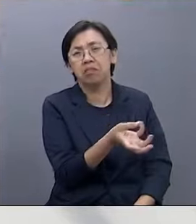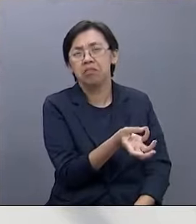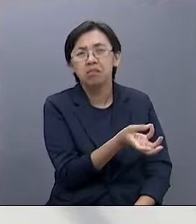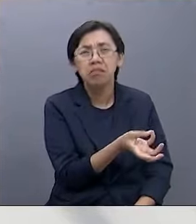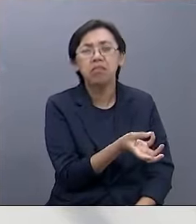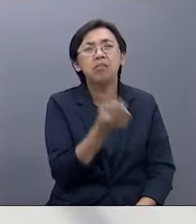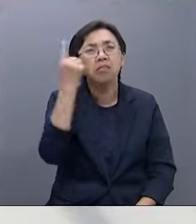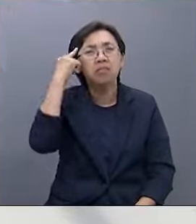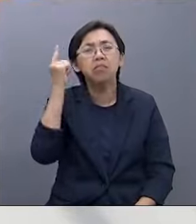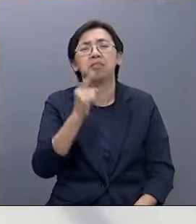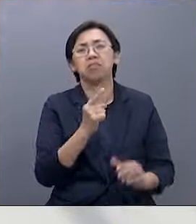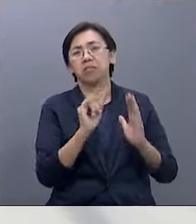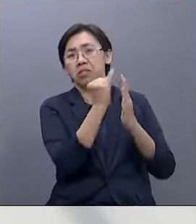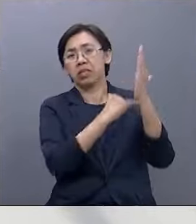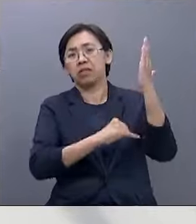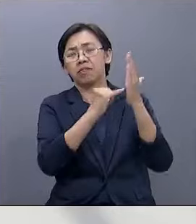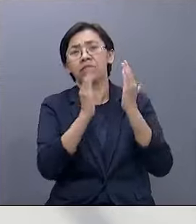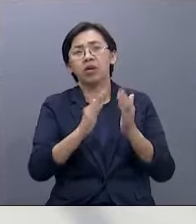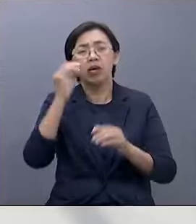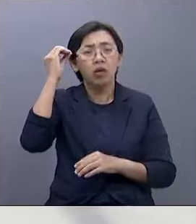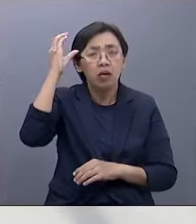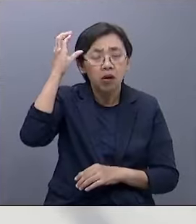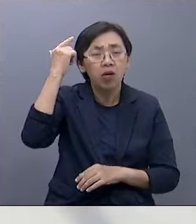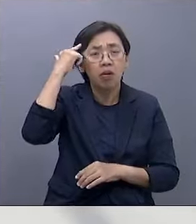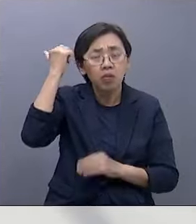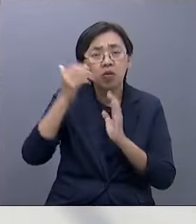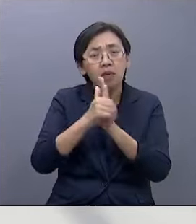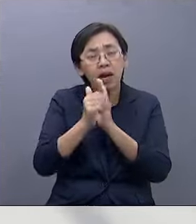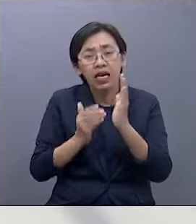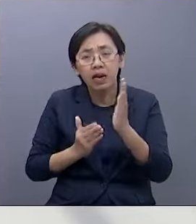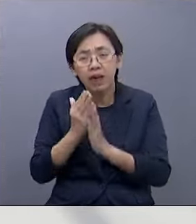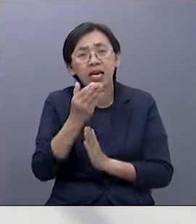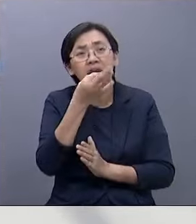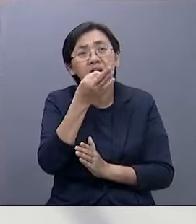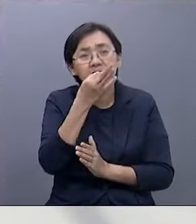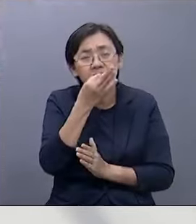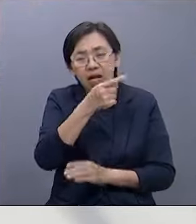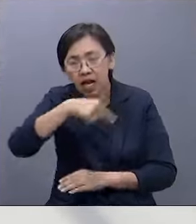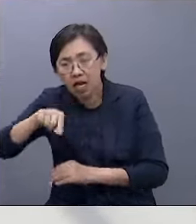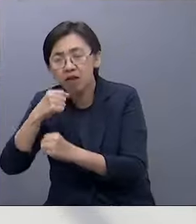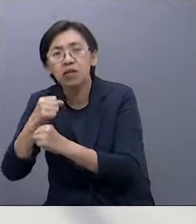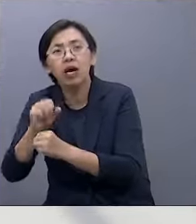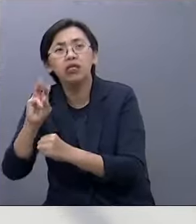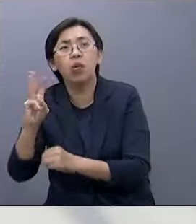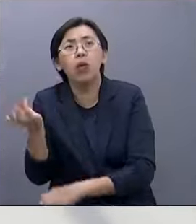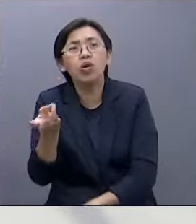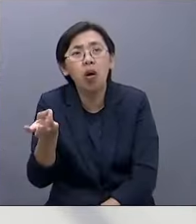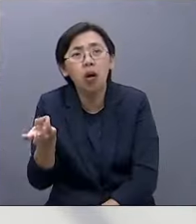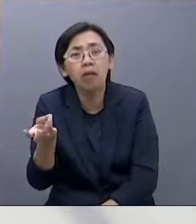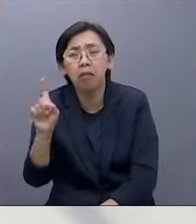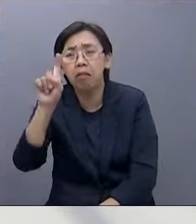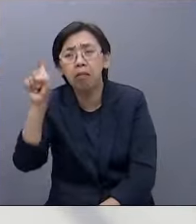น่าจะเป็นคือจังหวัดเหล่านี้มีคนที่มีความรู้ความสามารถที่จะผ่านเข้าสู่สายอาชีพเข้ามาเป็นสวน้อยกว่าหรือ